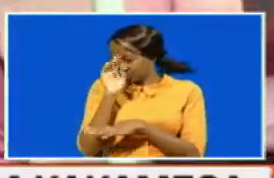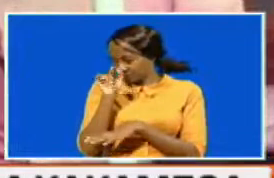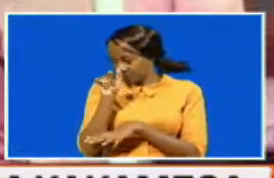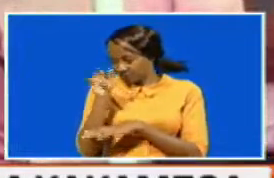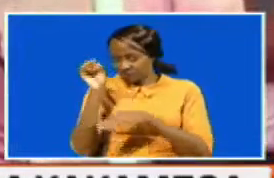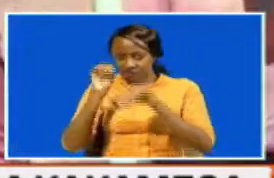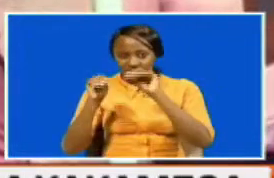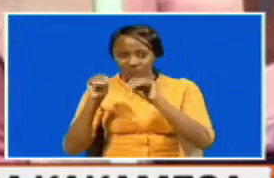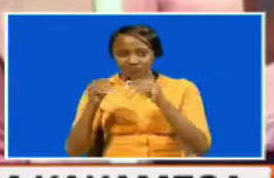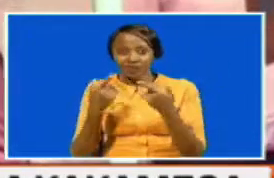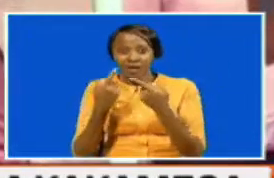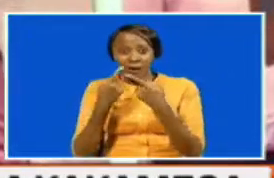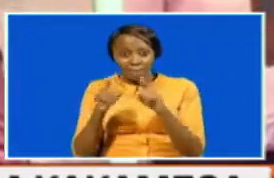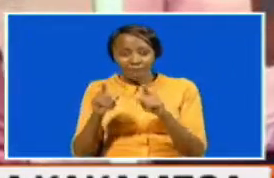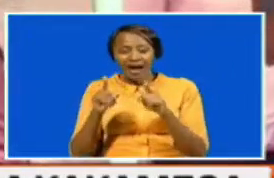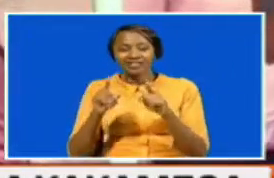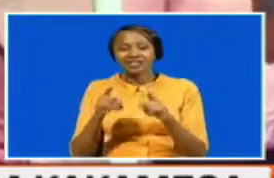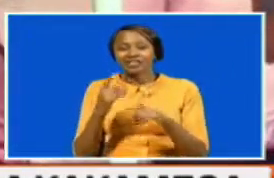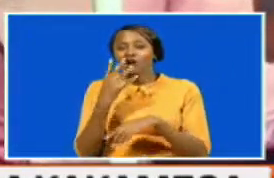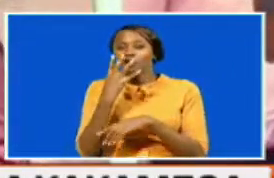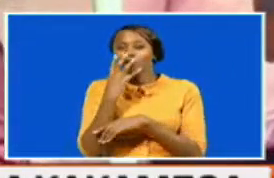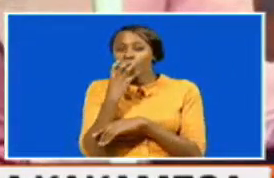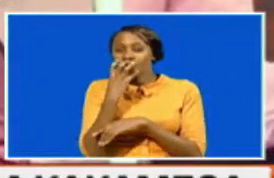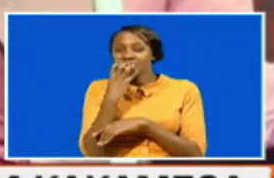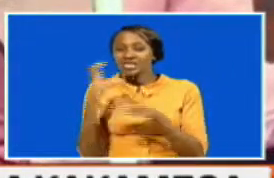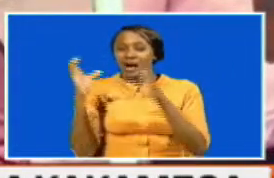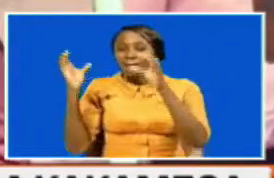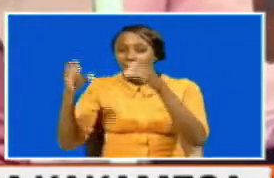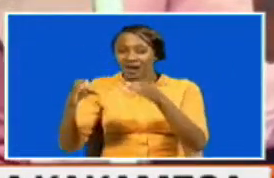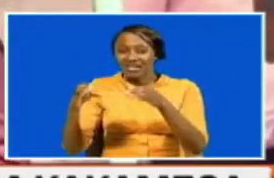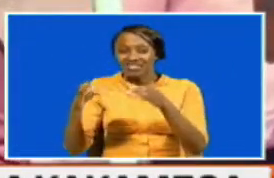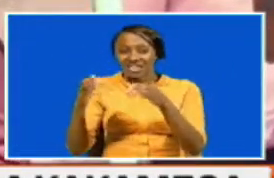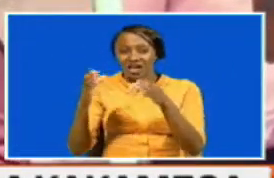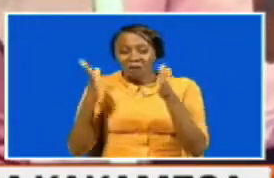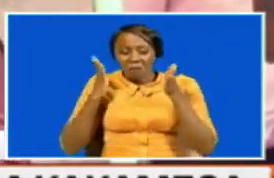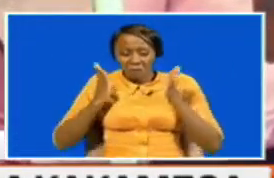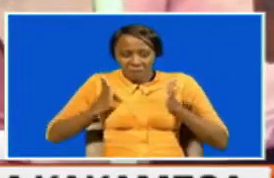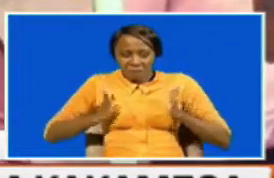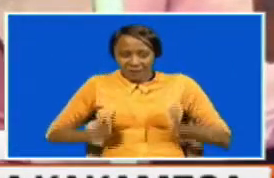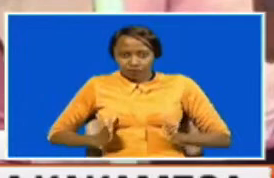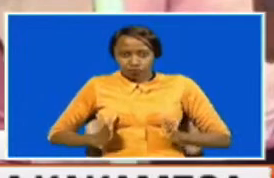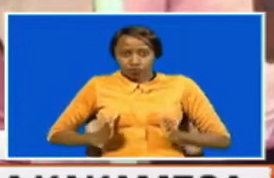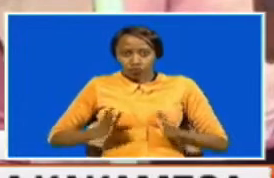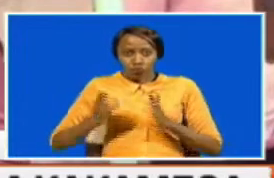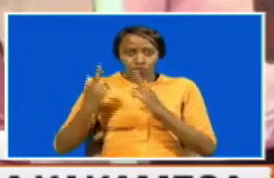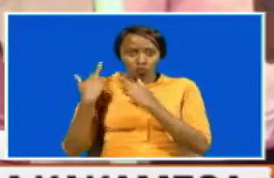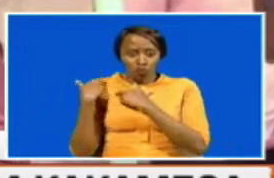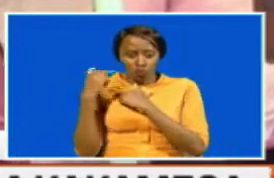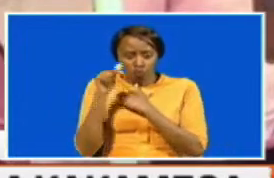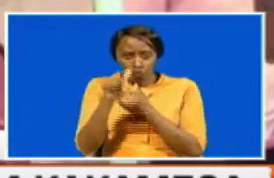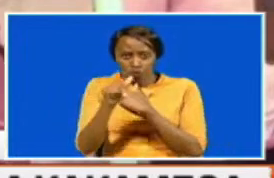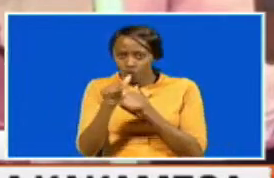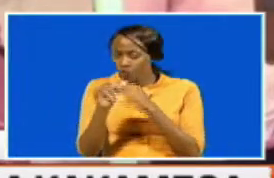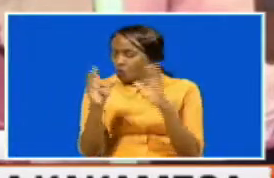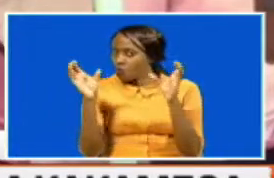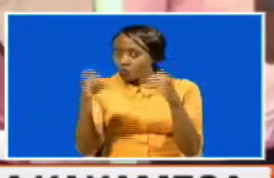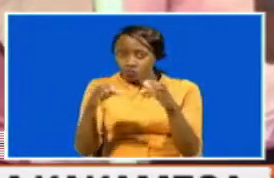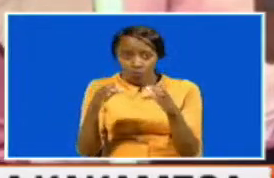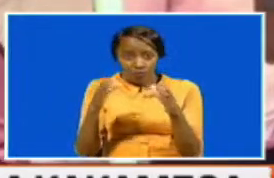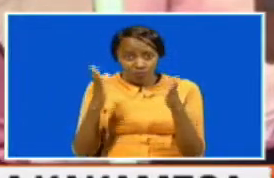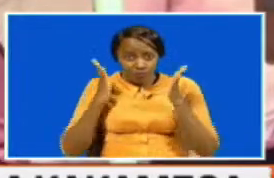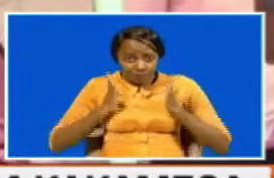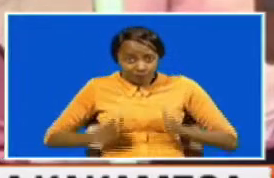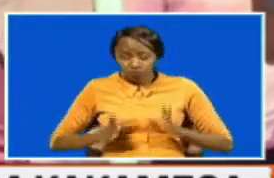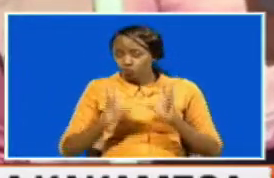Na chama cha ODM sio chama cha mtu binafsi. This is a party which is the oldest